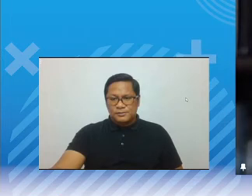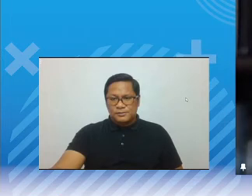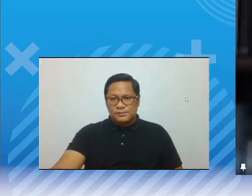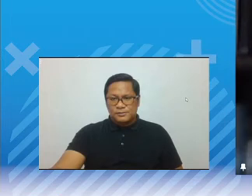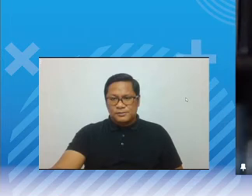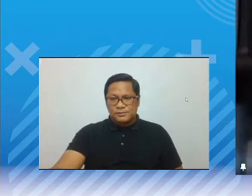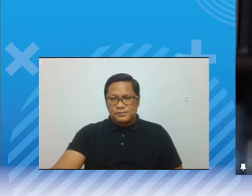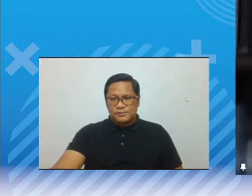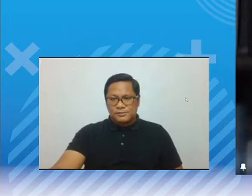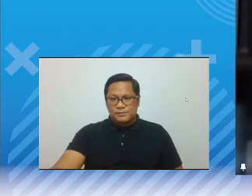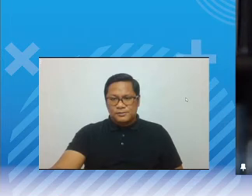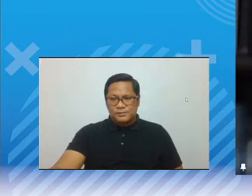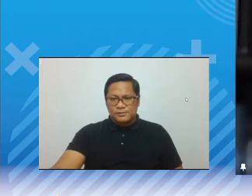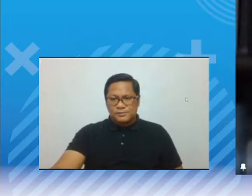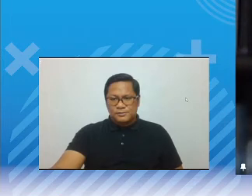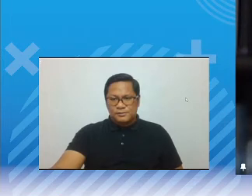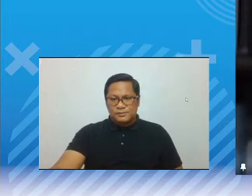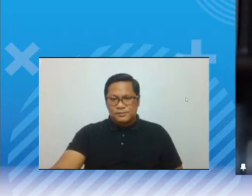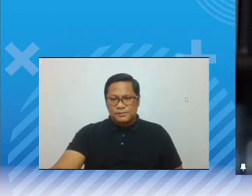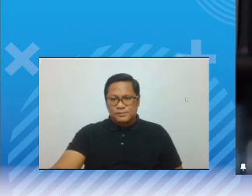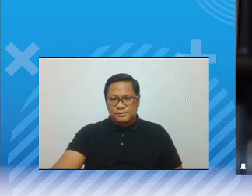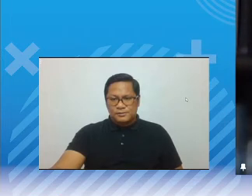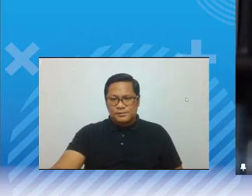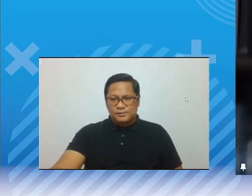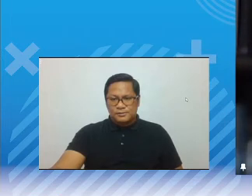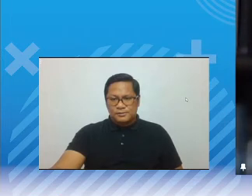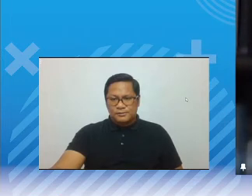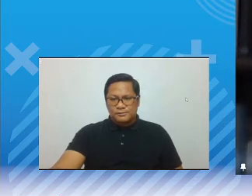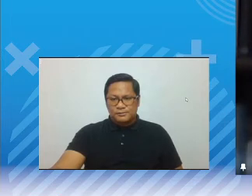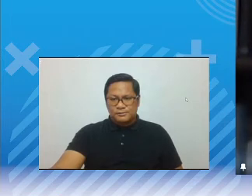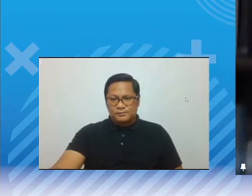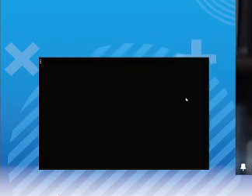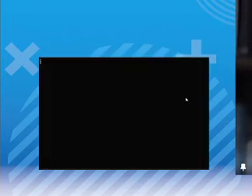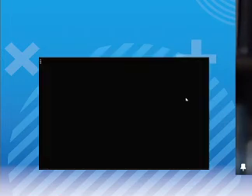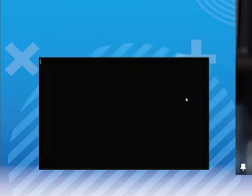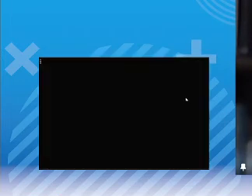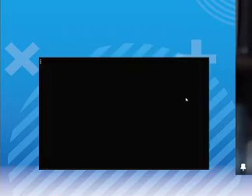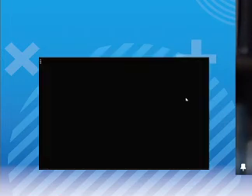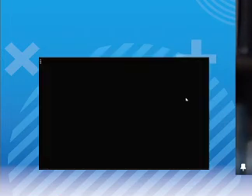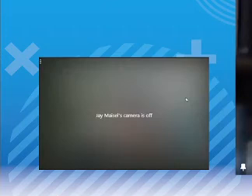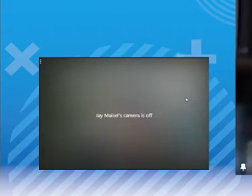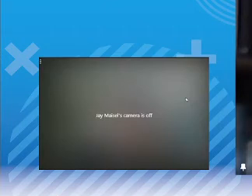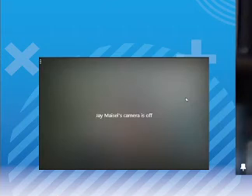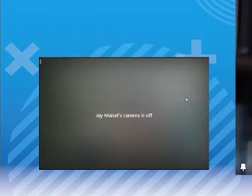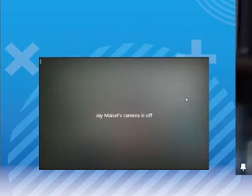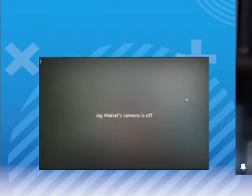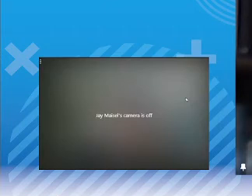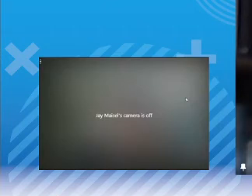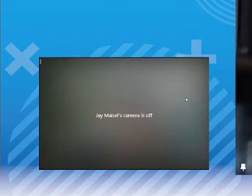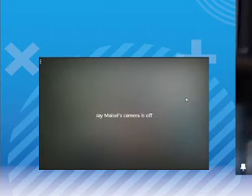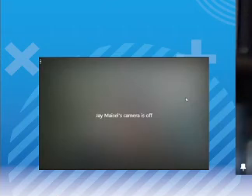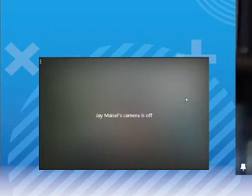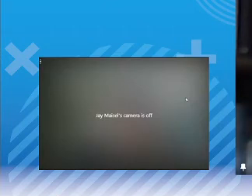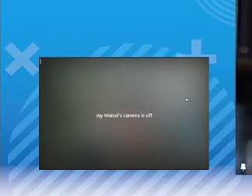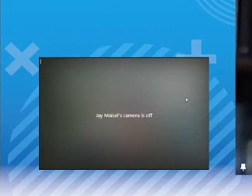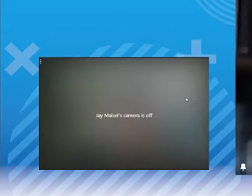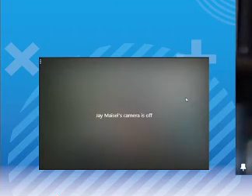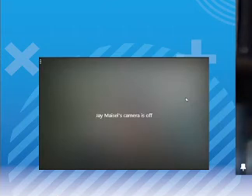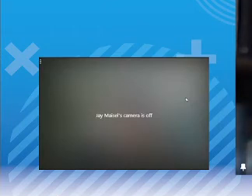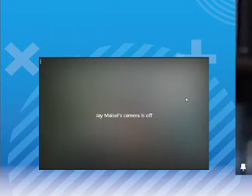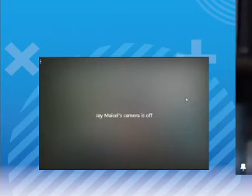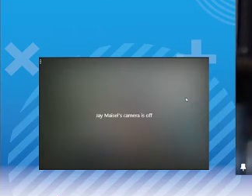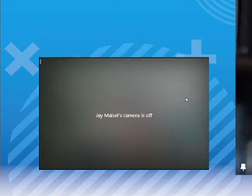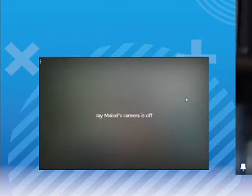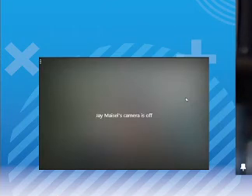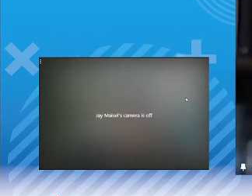tayo ng konting reactions po. No? So, ito po, nakakataba po ng puso yung mga pasasalamat mula